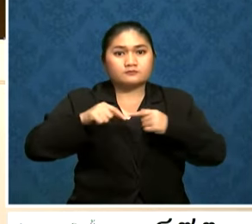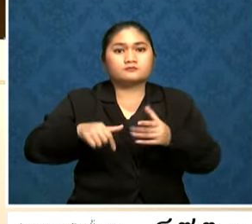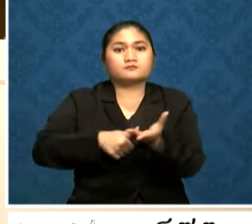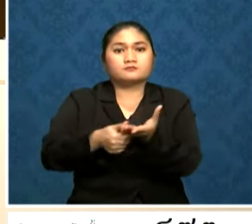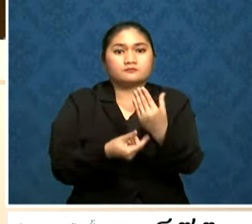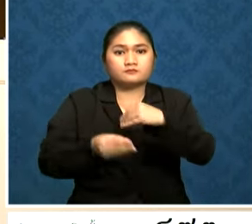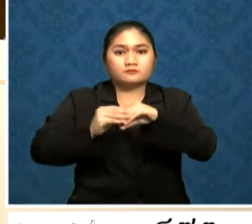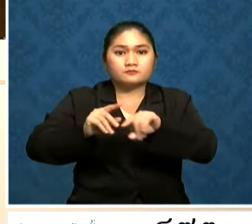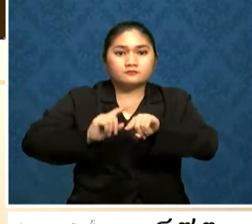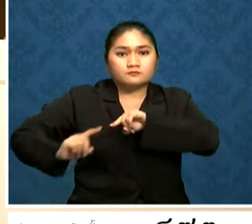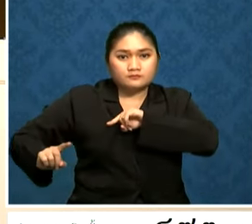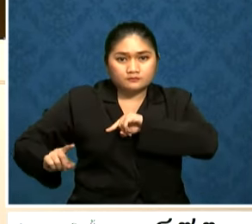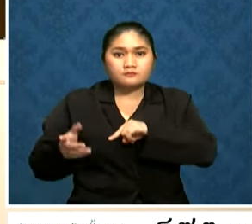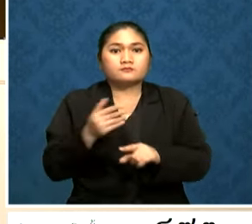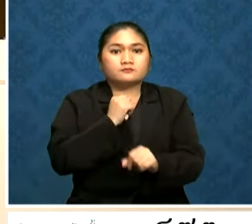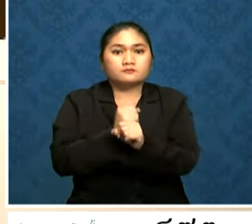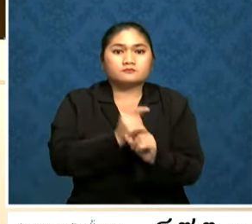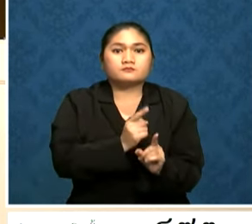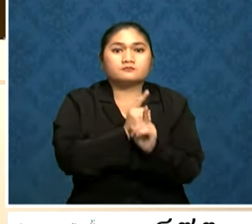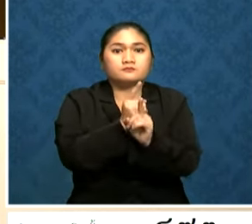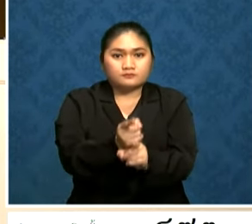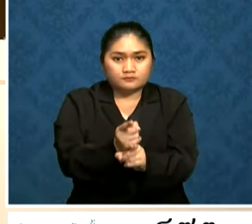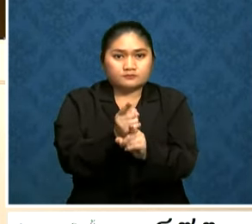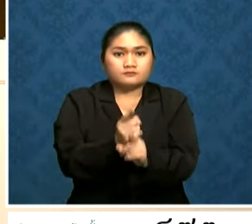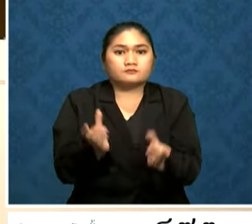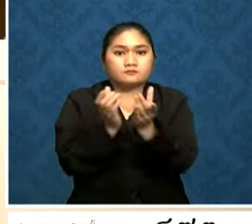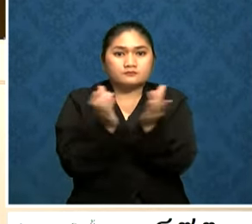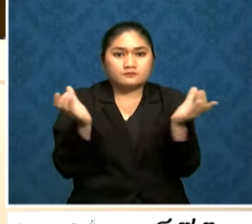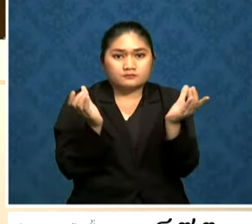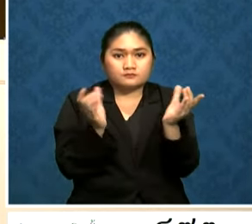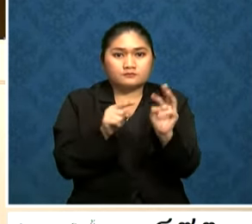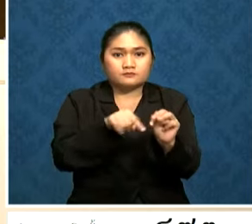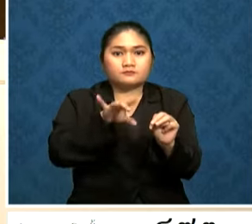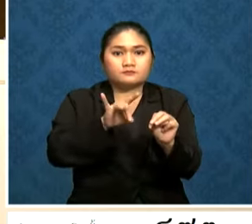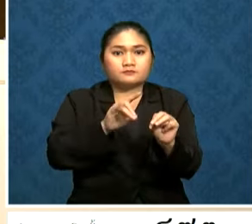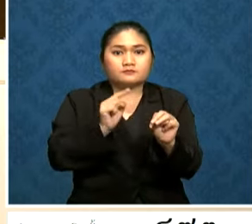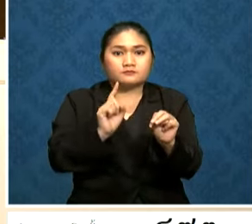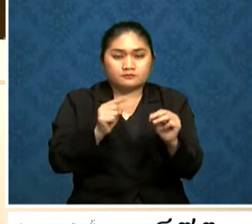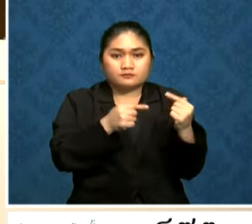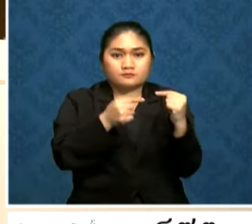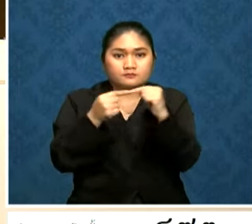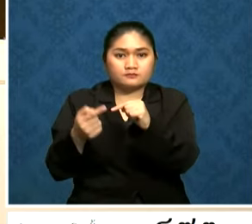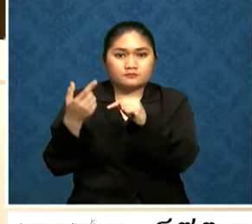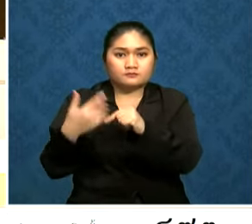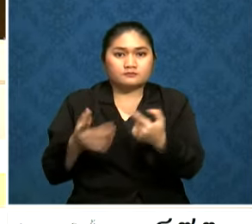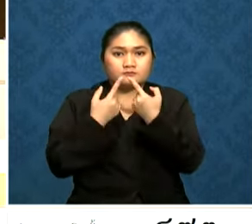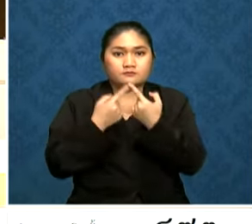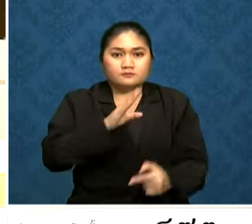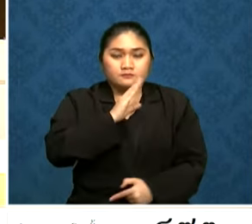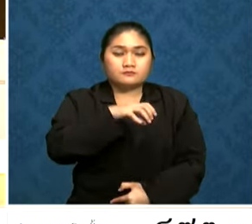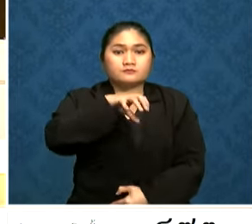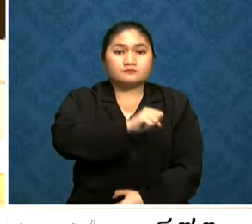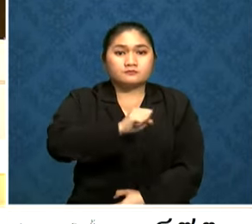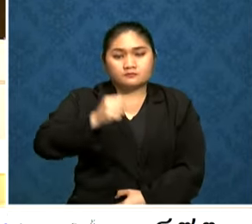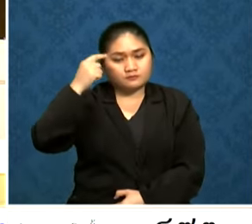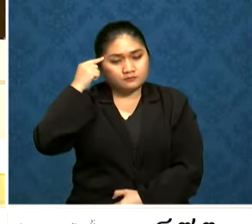เพิมเติมก็จะได้ดำเนิการตามรบนูนมาตา 81 ต่อไปแต่ในกรณีที่สภาพูดแน Fitzbeไม